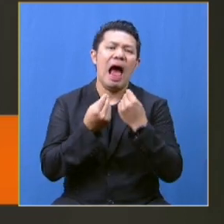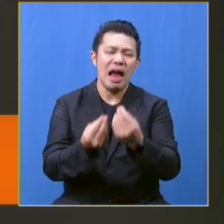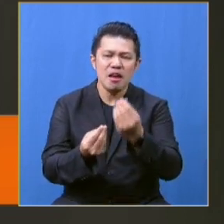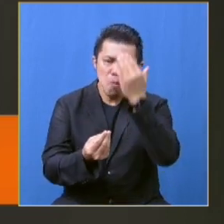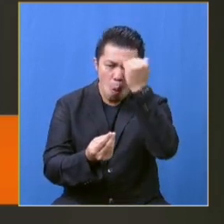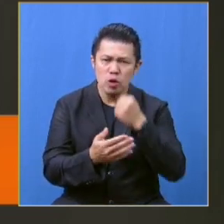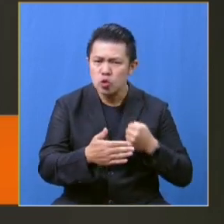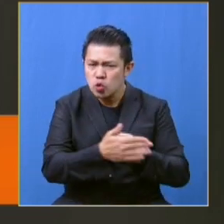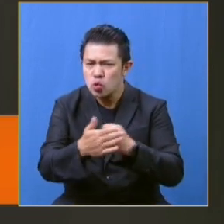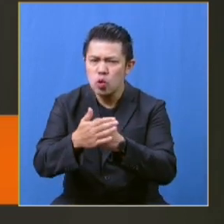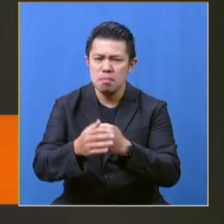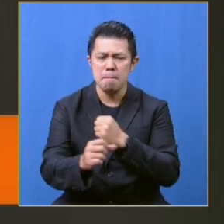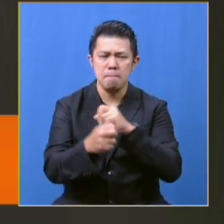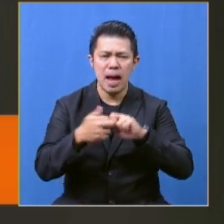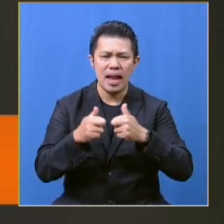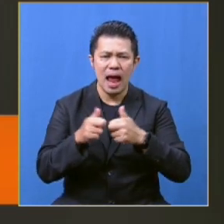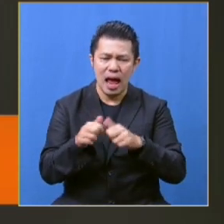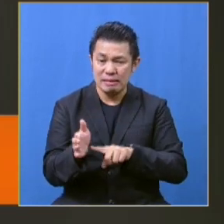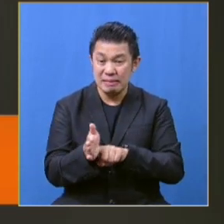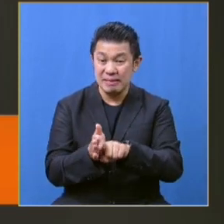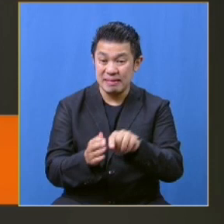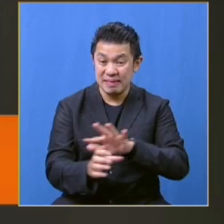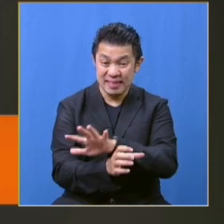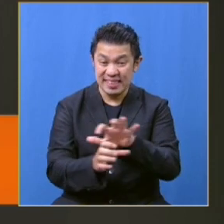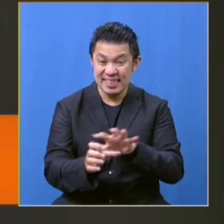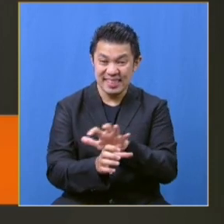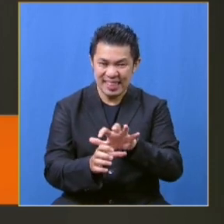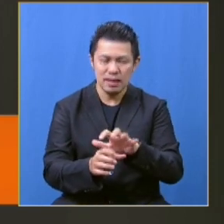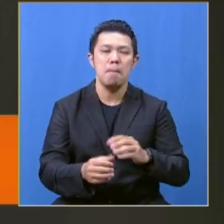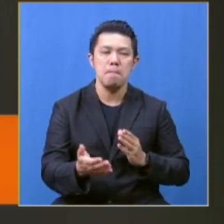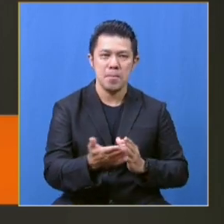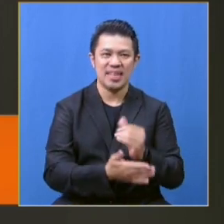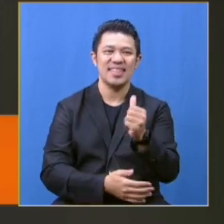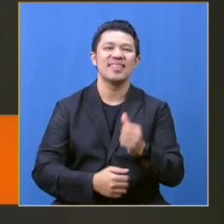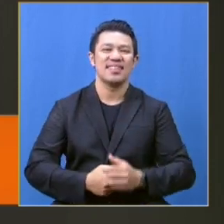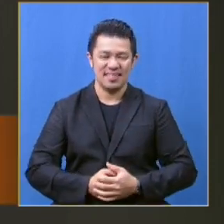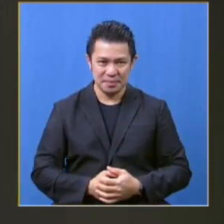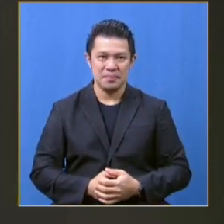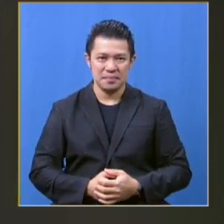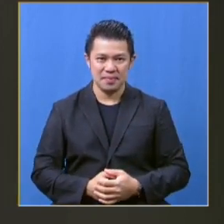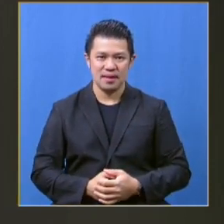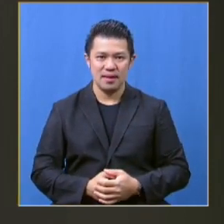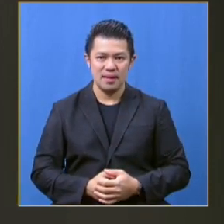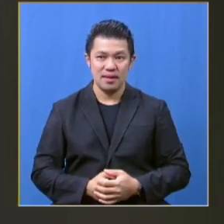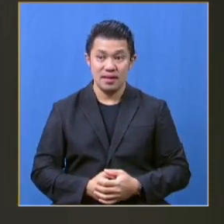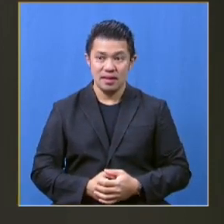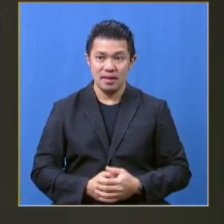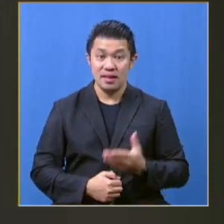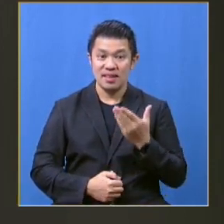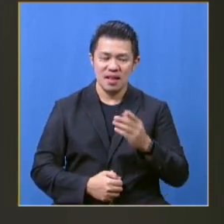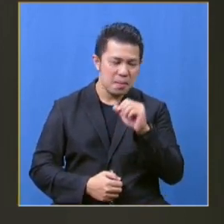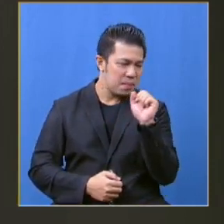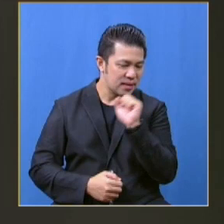จะต่อสู้กับวิกฤตไวรัสโควิด-19 ผ่านพ้นไปพร้อมๆกันได้นะคะนี่คือภาพของการเล่นด